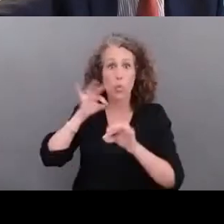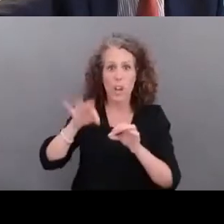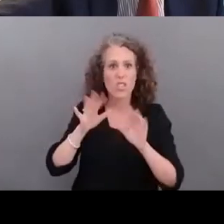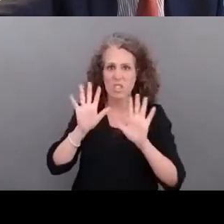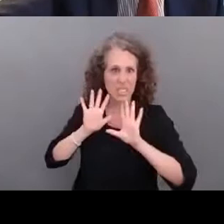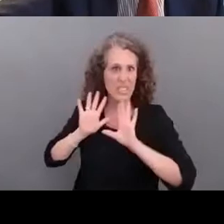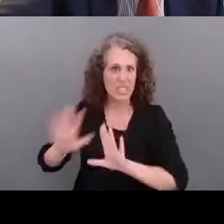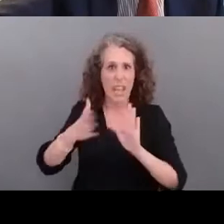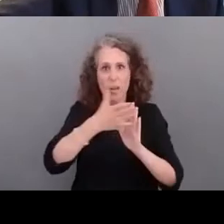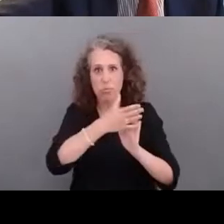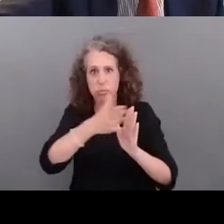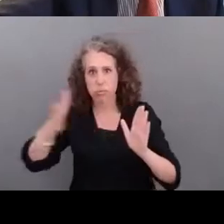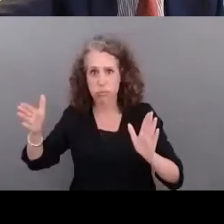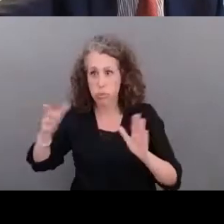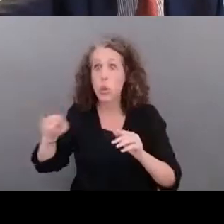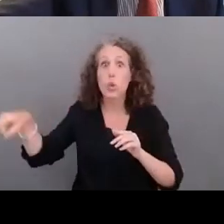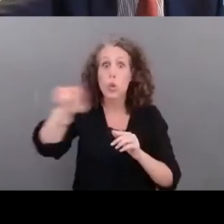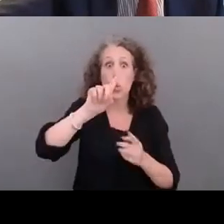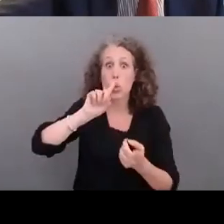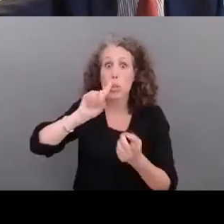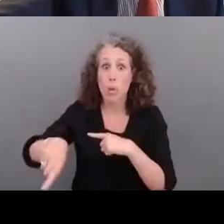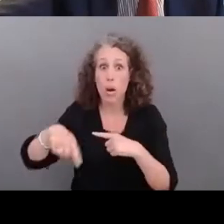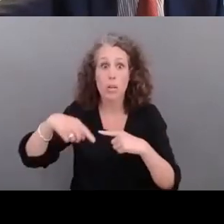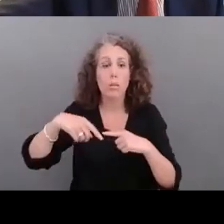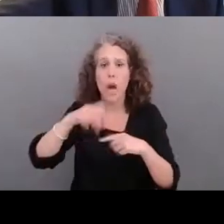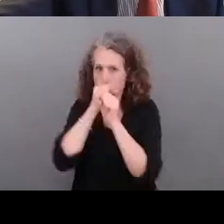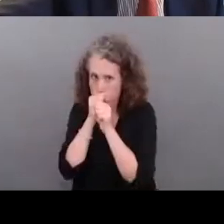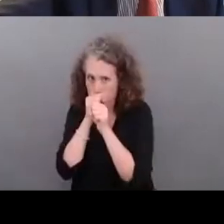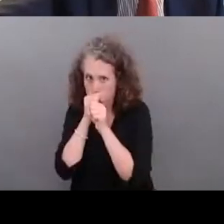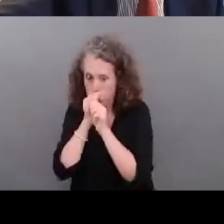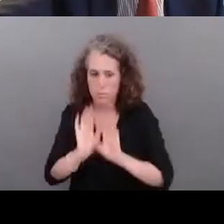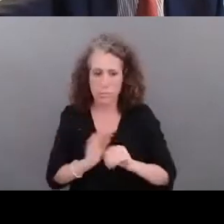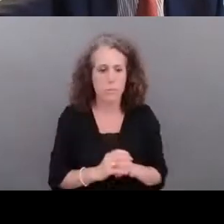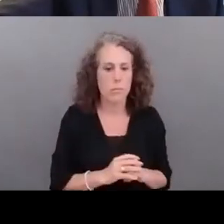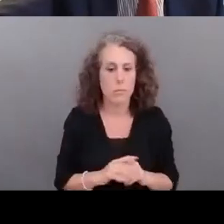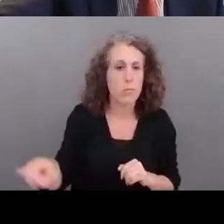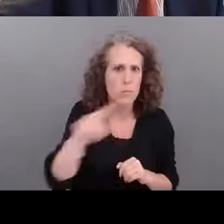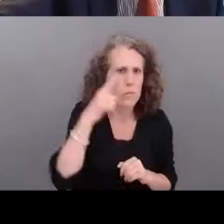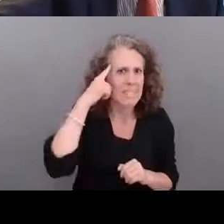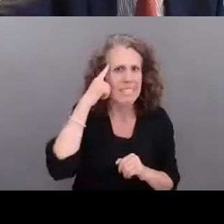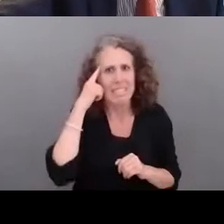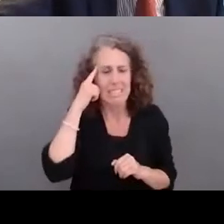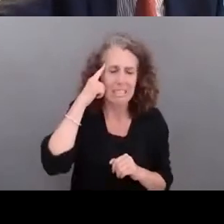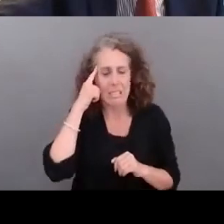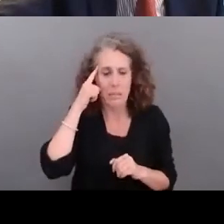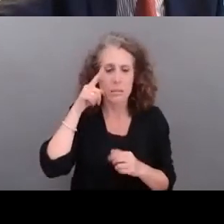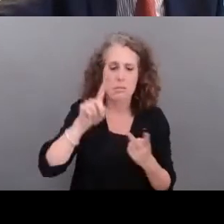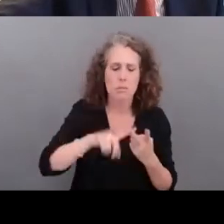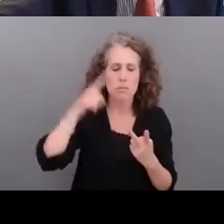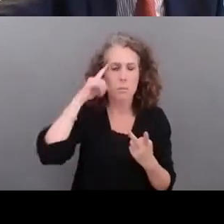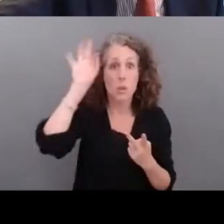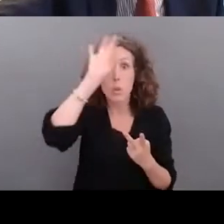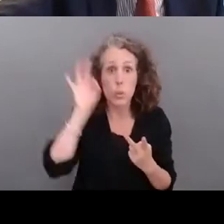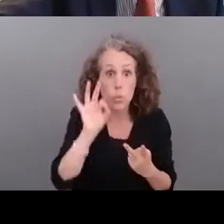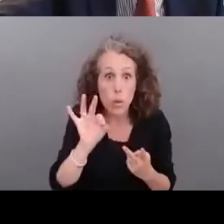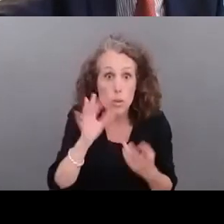pendant le forum et bien sûr sera confidentiel. Si vous avez des problèmes ou des questions